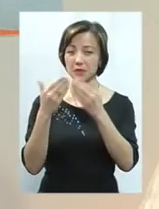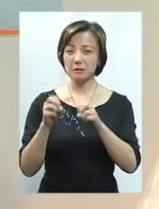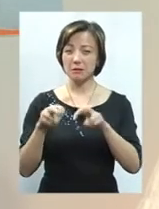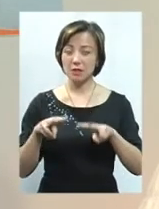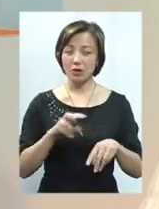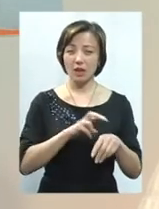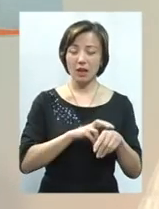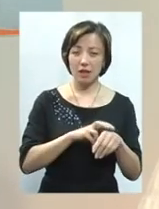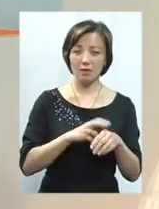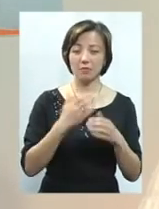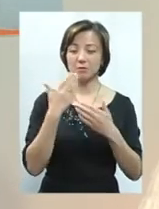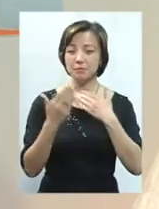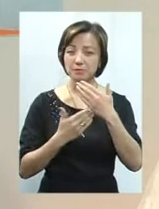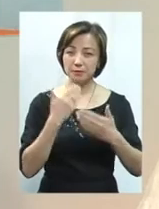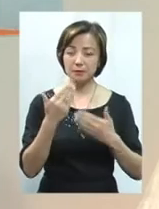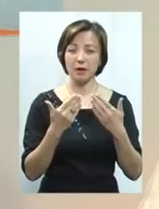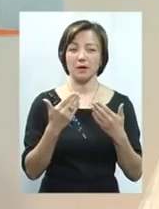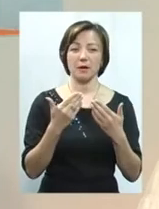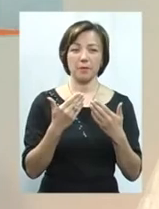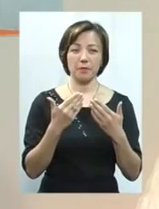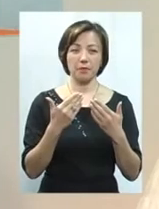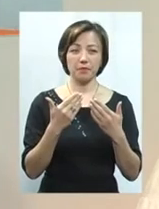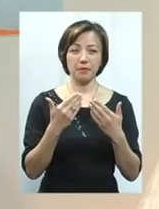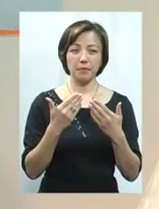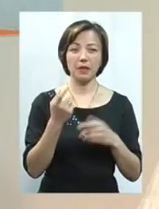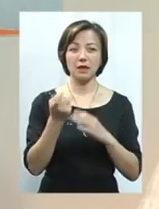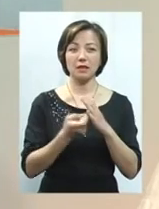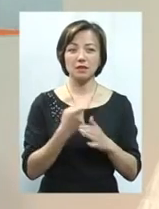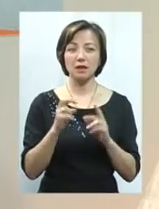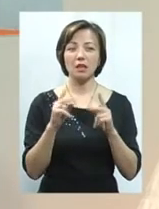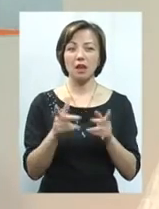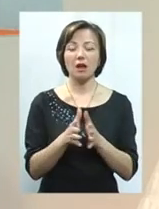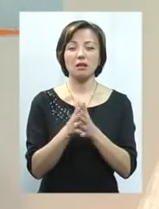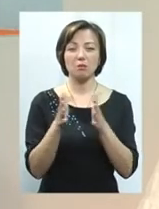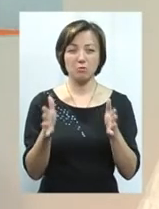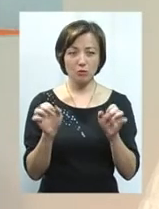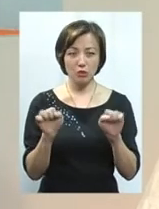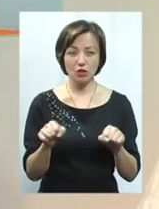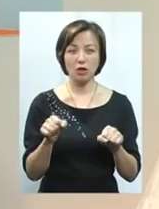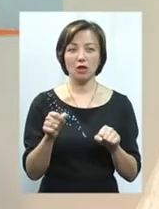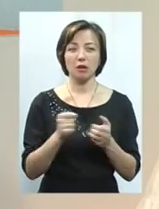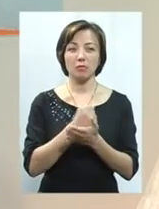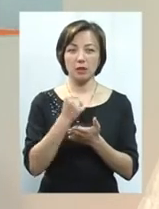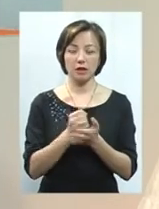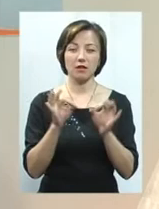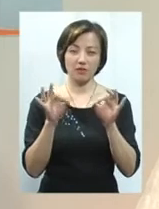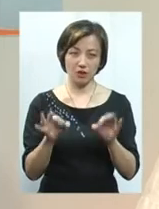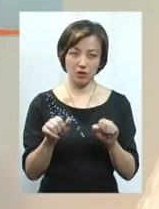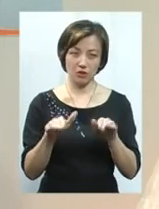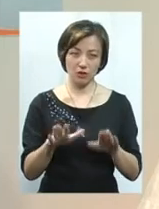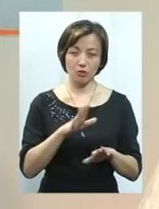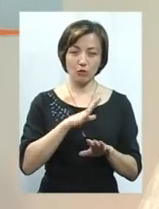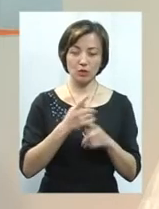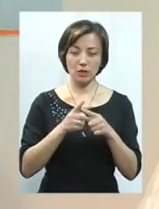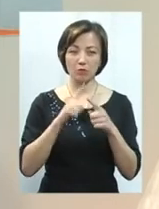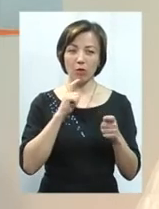до лікарів ветеринарної медицини, до заводчиків, дізнайтесь якнайбільше і тоді прийміть вірне рішення. Будьте дуже